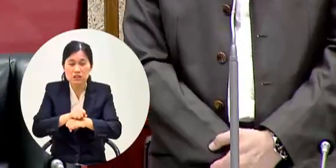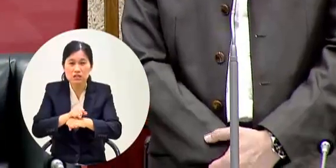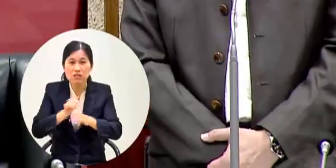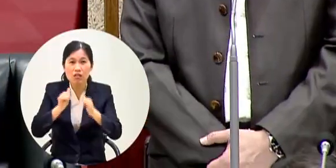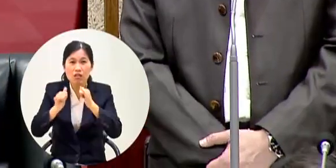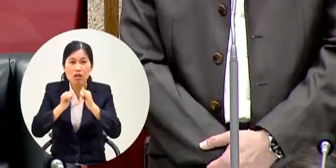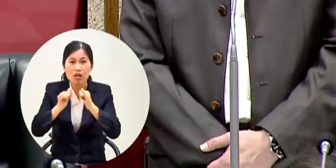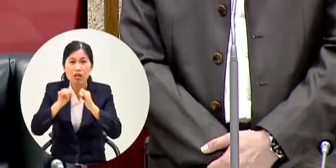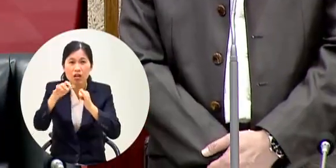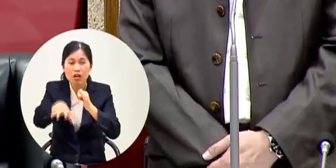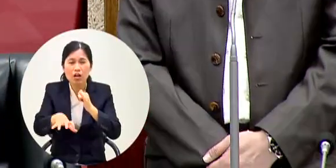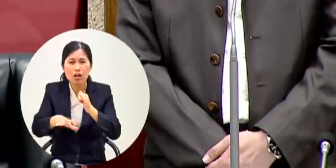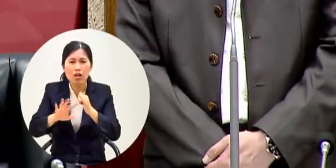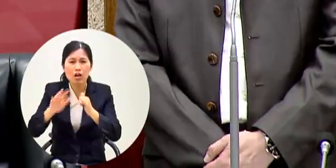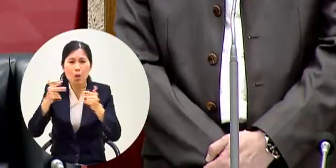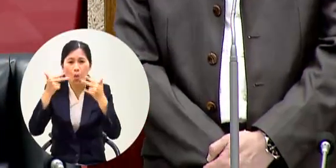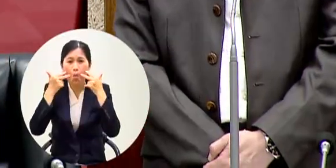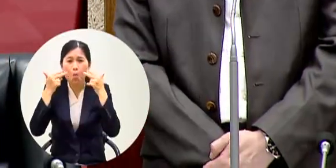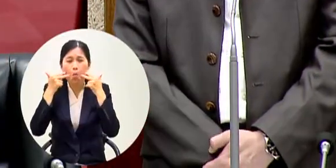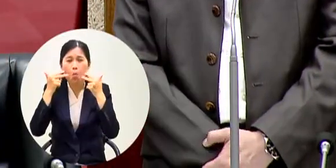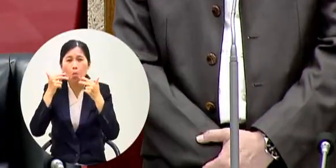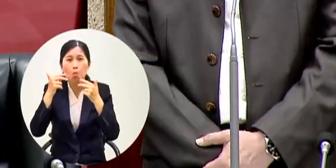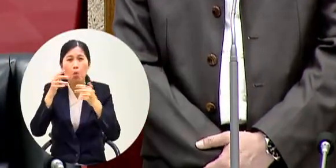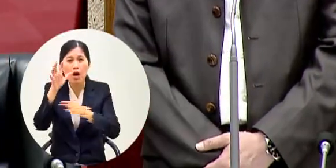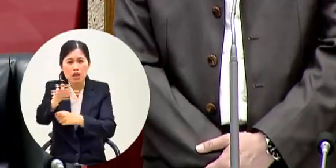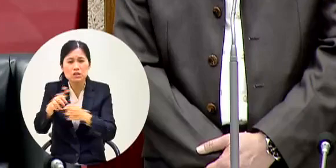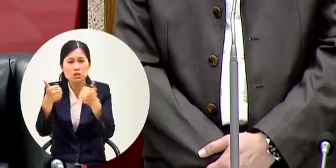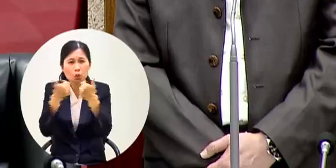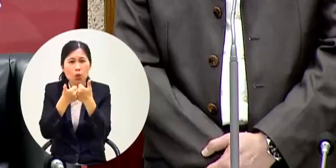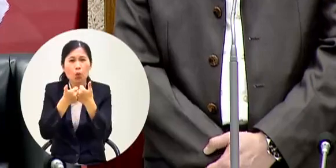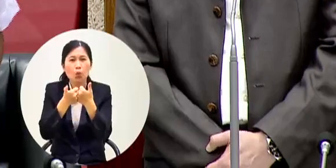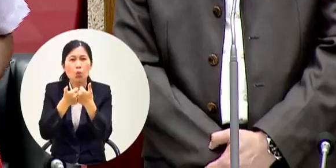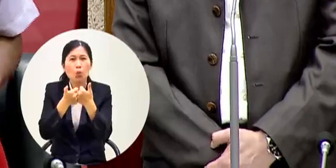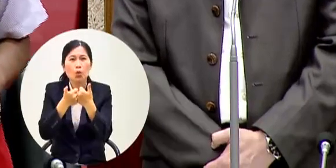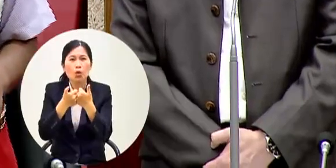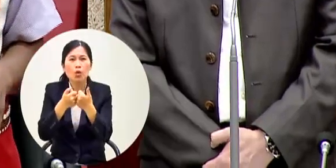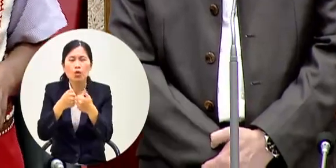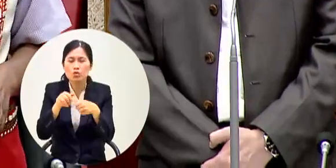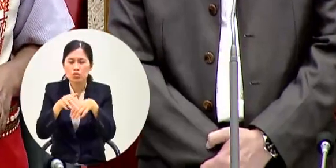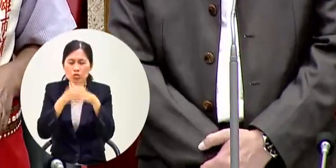如果来成立园区的农民合作社，